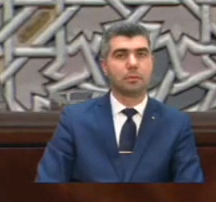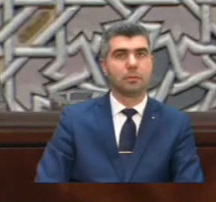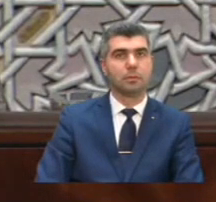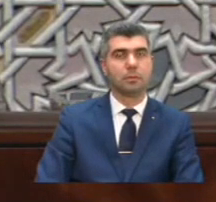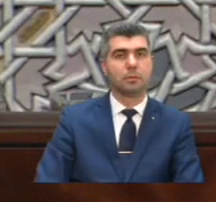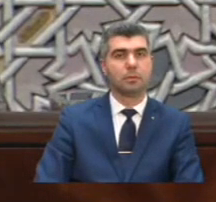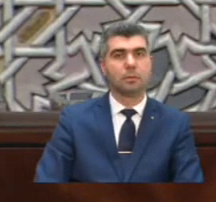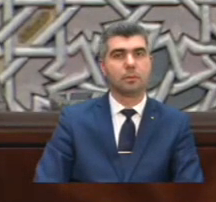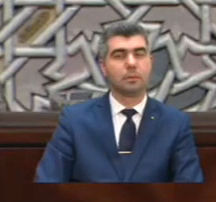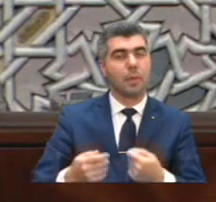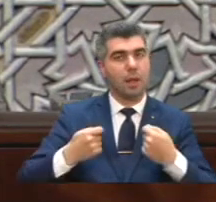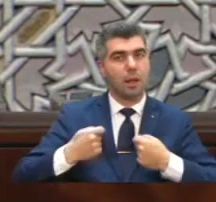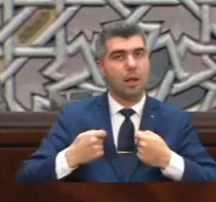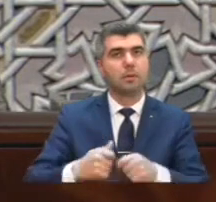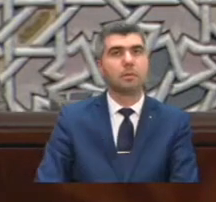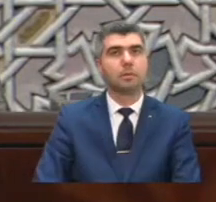سيد الرئيس،